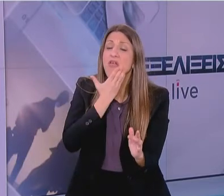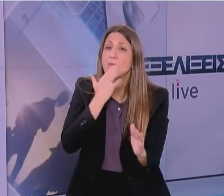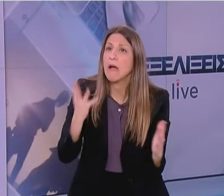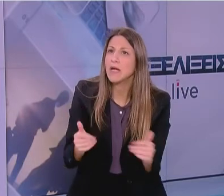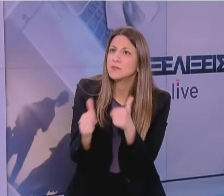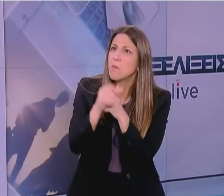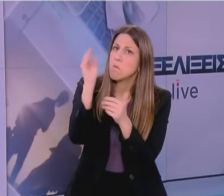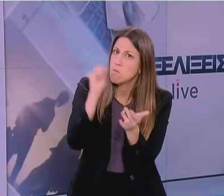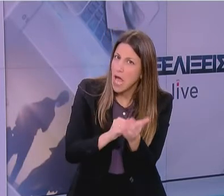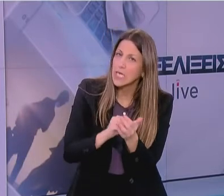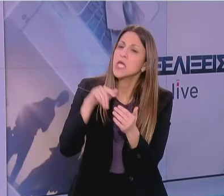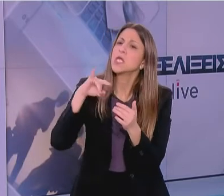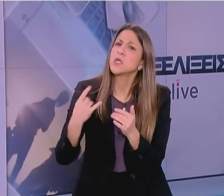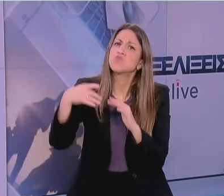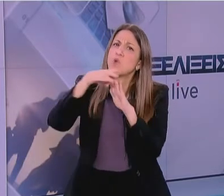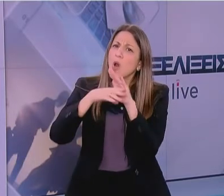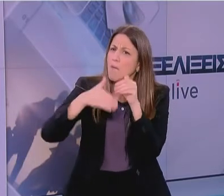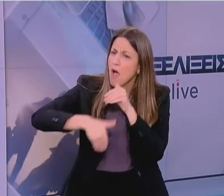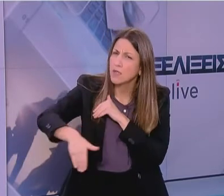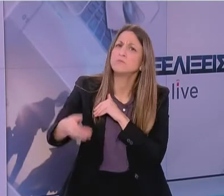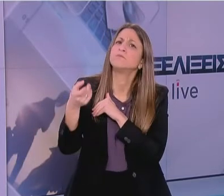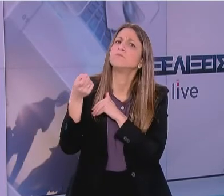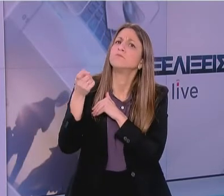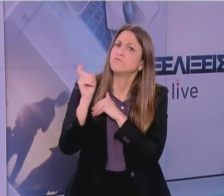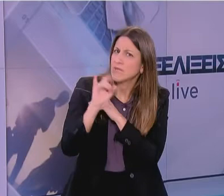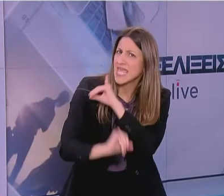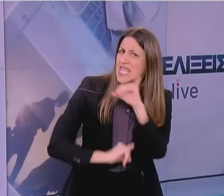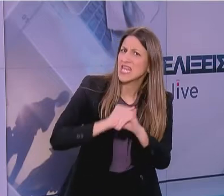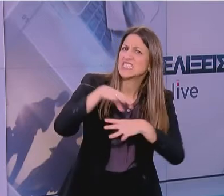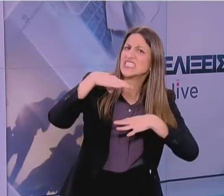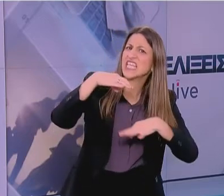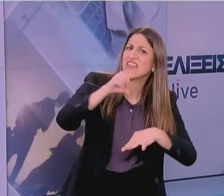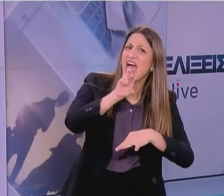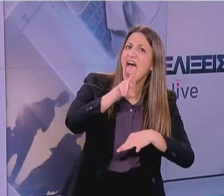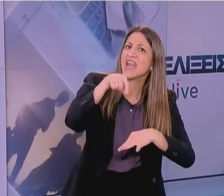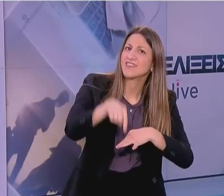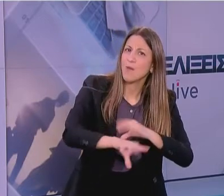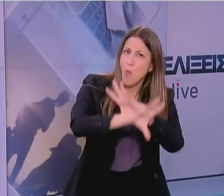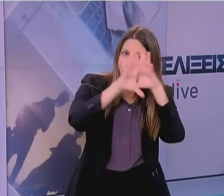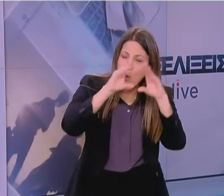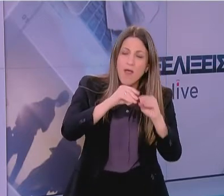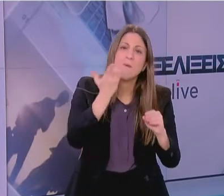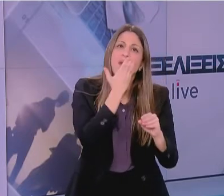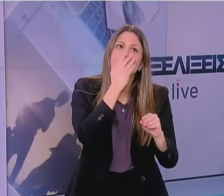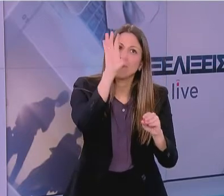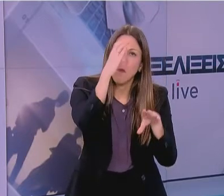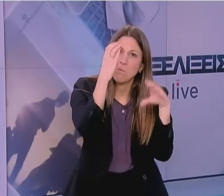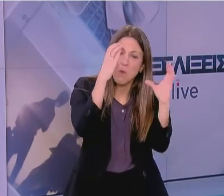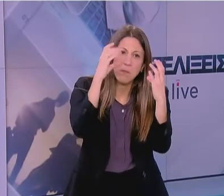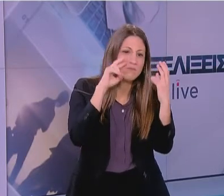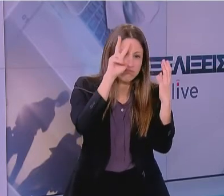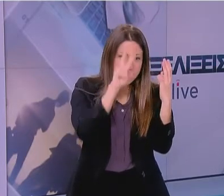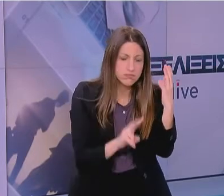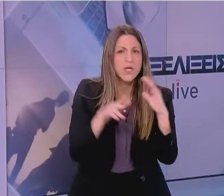και για να δουν το πρόγραμμα των επόμενων ημερών, μπορούν να επισκεφθούν τη σχετική ιστοσελίδα της ΕΡΤ, όπου θα βρουν τα μαθήματα που έχουν ήδη προβληθεί ανατάξεις, καθώς